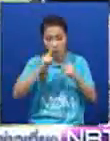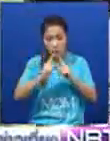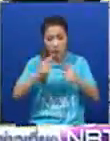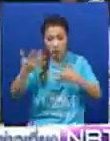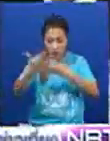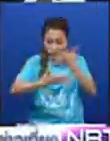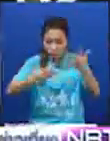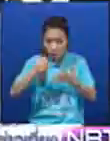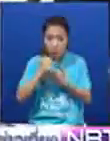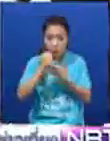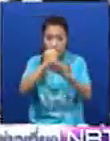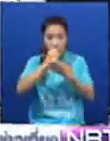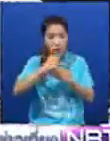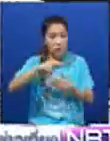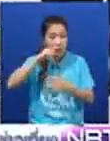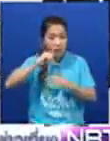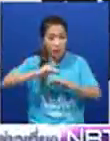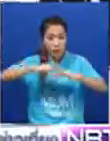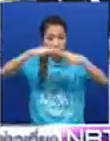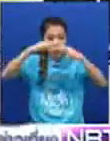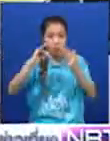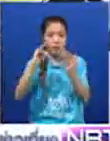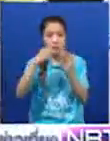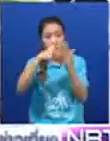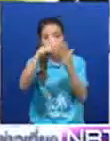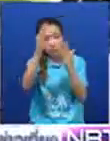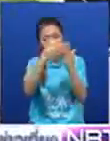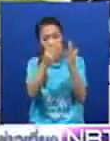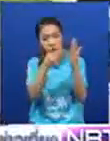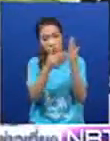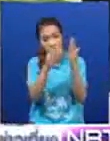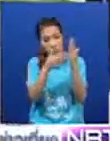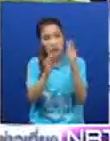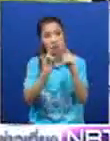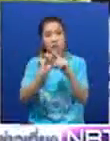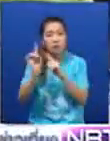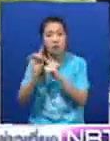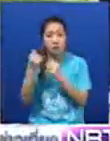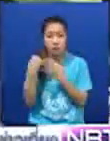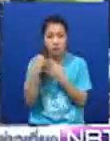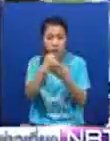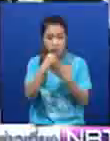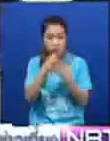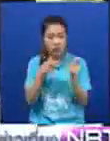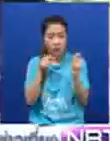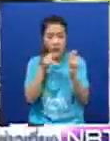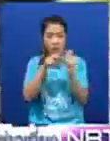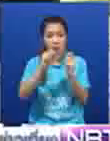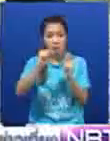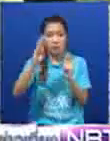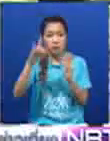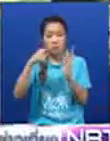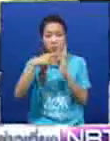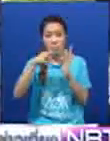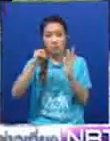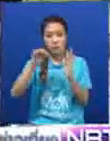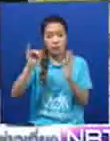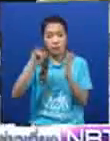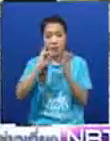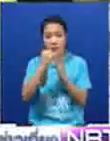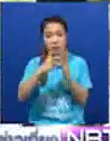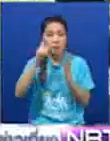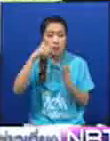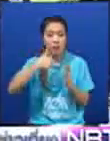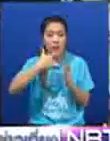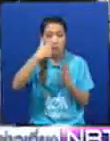วยเหลือผู้ประสบอุทกภัยเพิ่มเติมในพื้นที่ภาคเหนือและภาคตะวันออกเฉียงเหนือโดยเฉพาะที่อำเภอศบเมยจังหวัดแม่ฮ่องสอนและที่จังหวัดบึงก